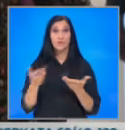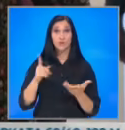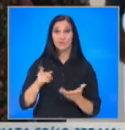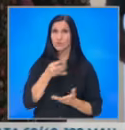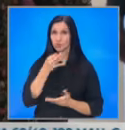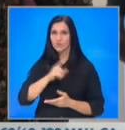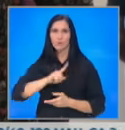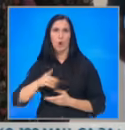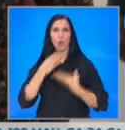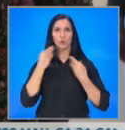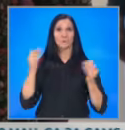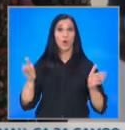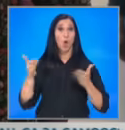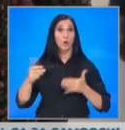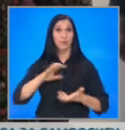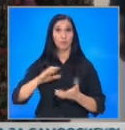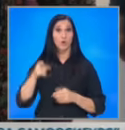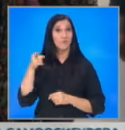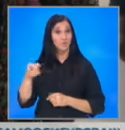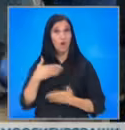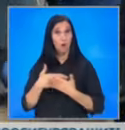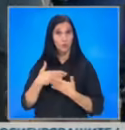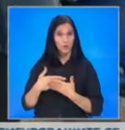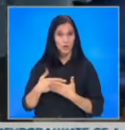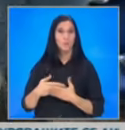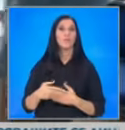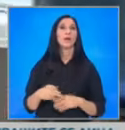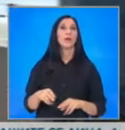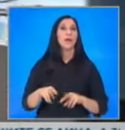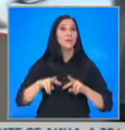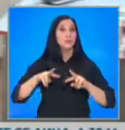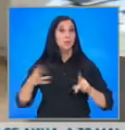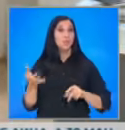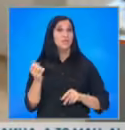И докато липсва конкретна политика в това отношение, за друго от ОМОН взеха